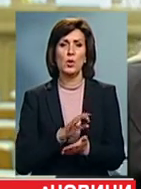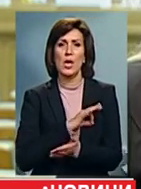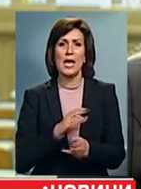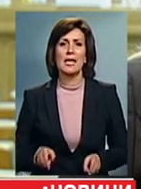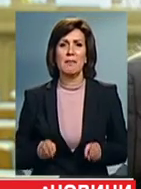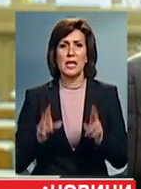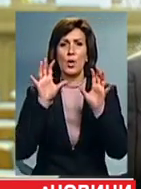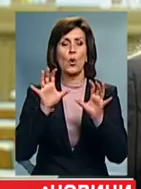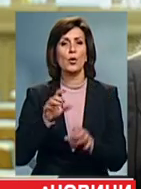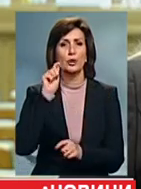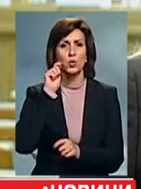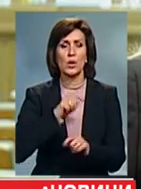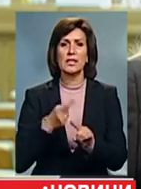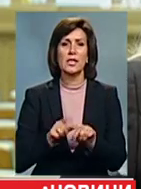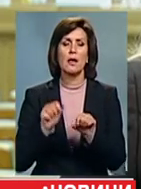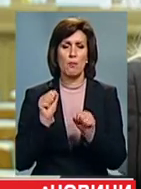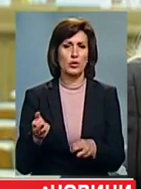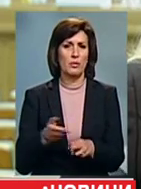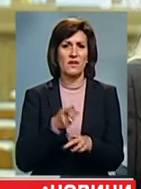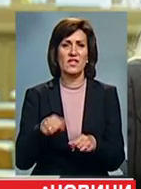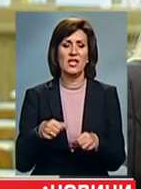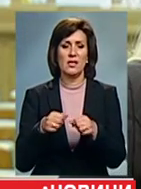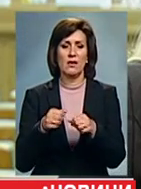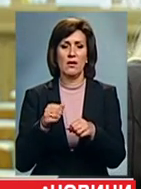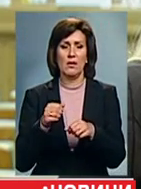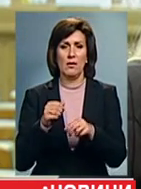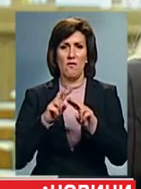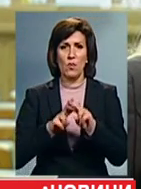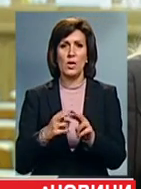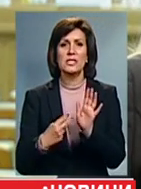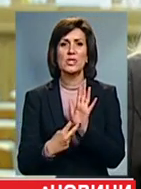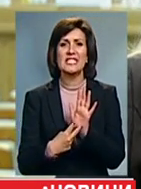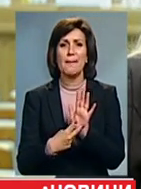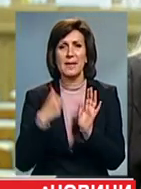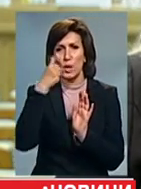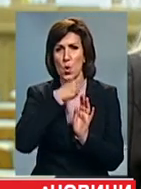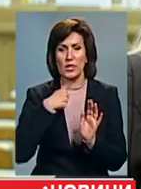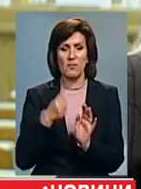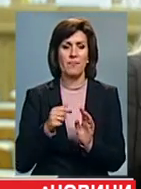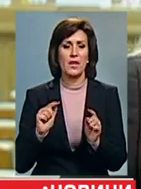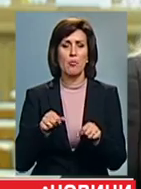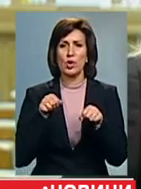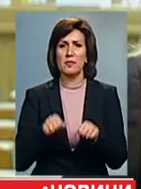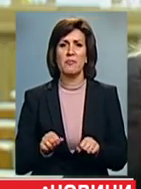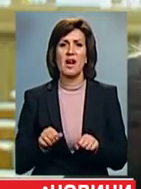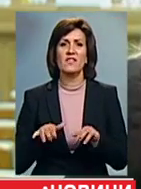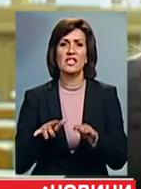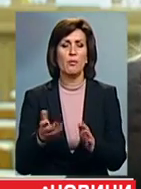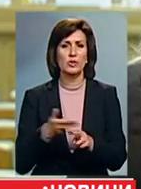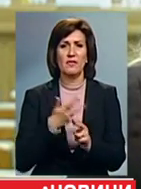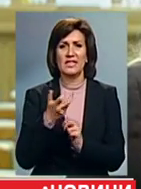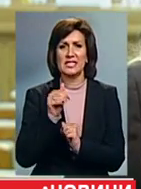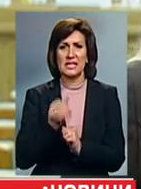Кримінального кодексу України, яка може позбавити їх волі до 7 років. Тому що абсолютно протиправні дії, позбавити